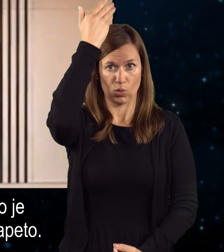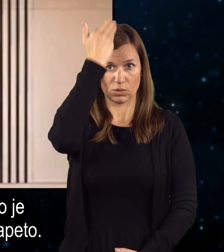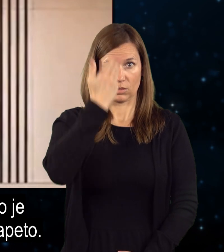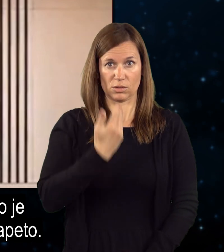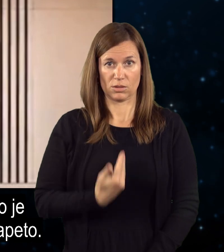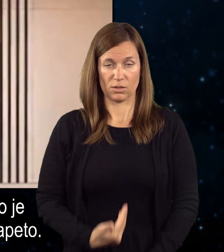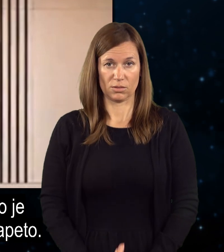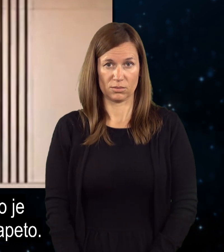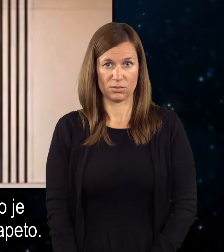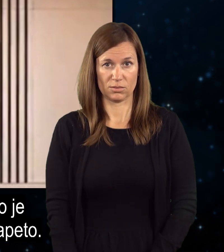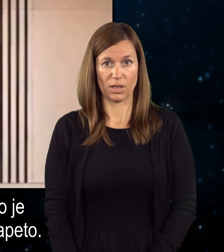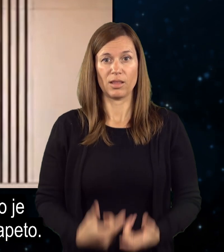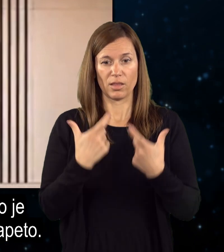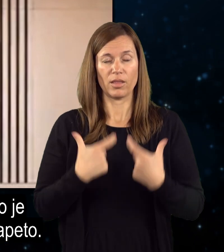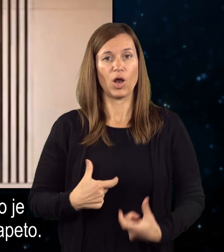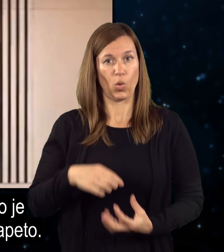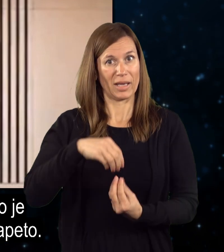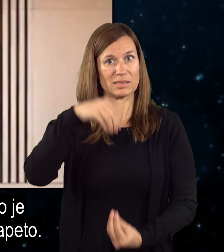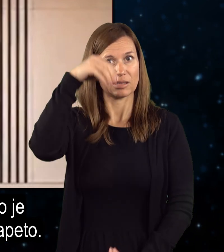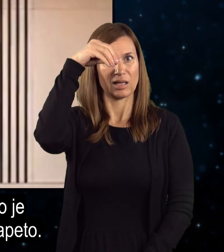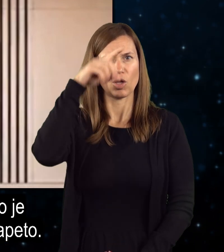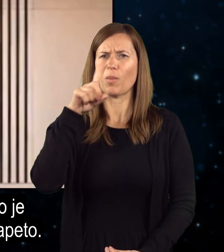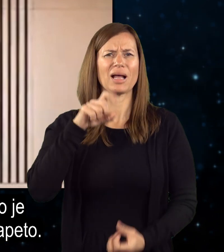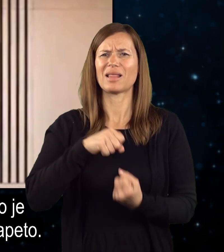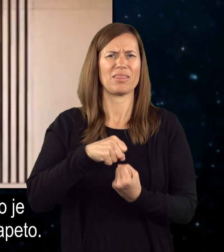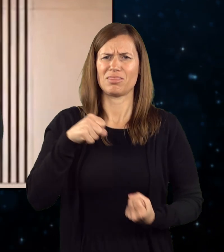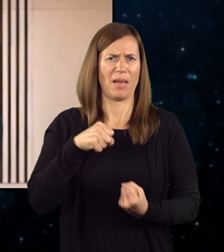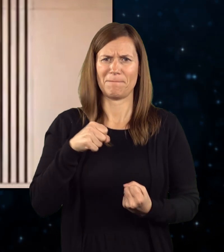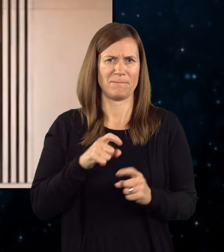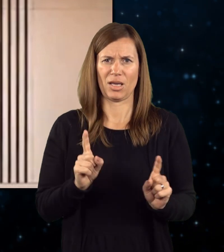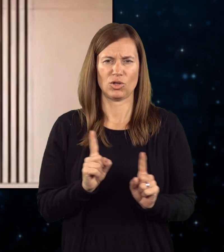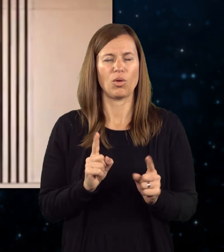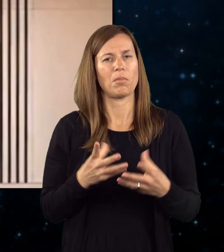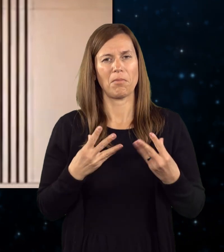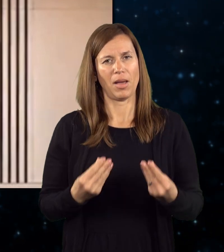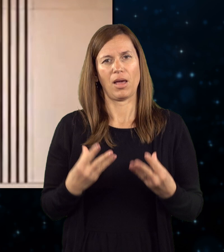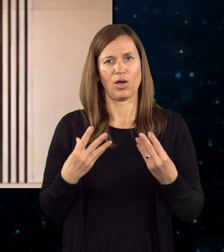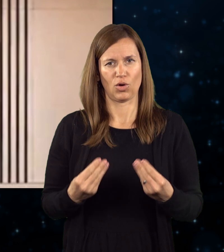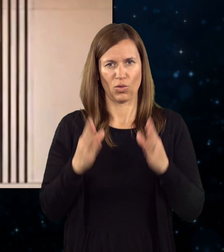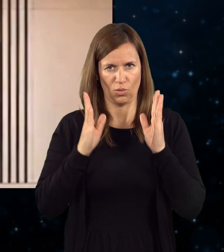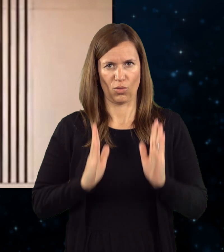dolga, telo je iztegnjeno, a ni napeto, mehko.